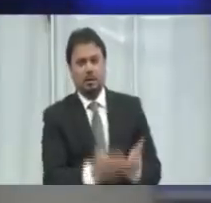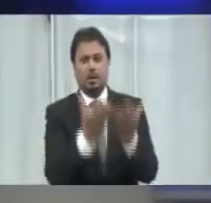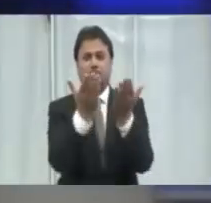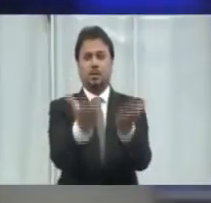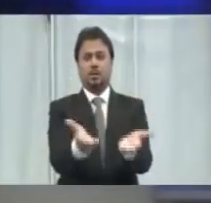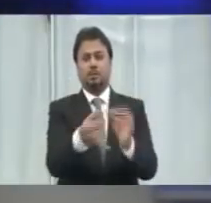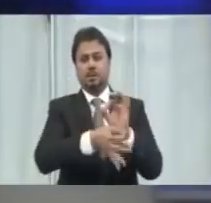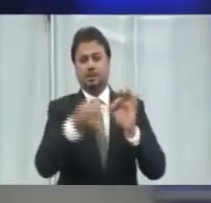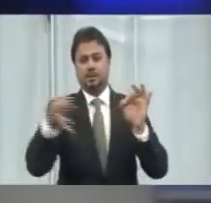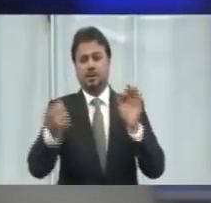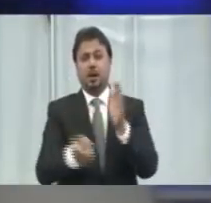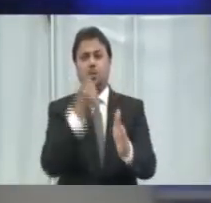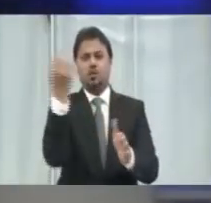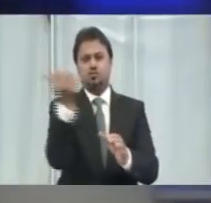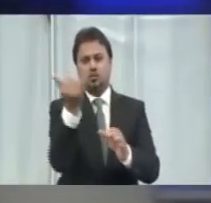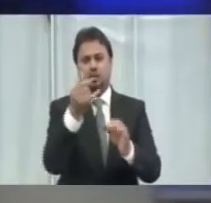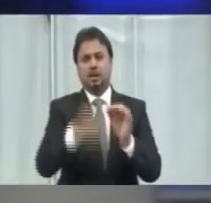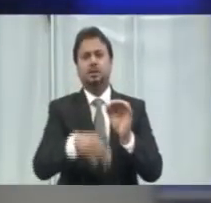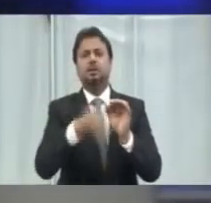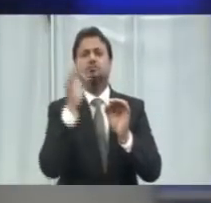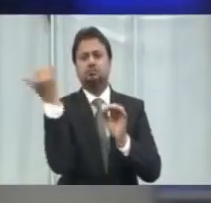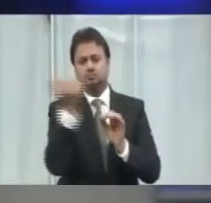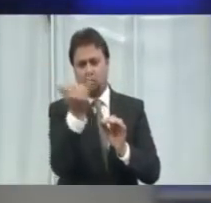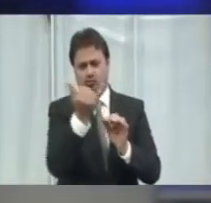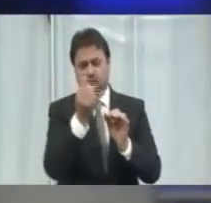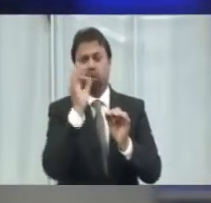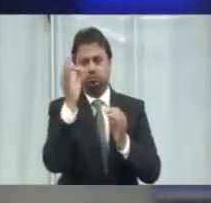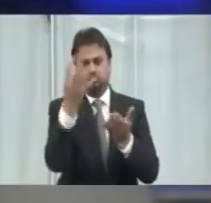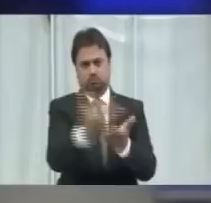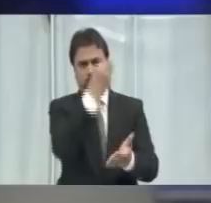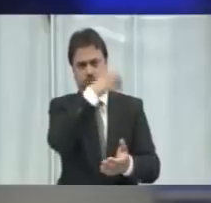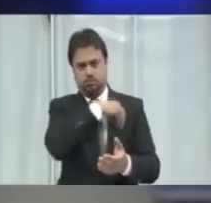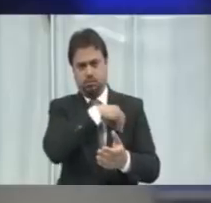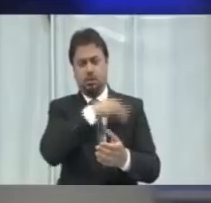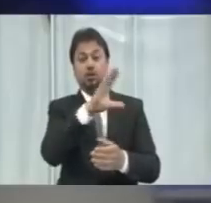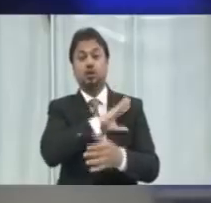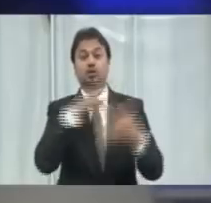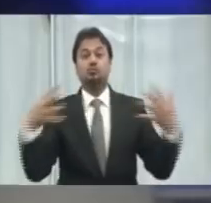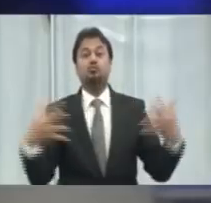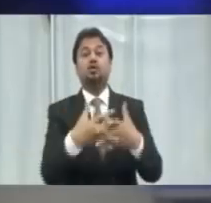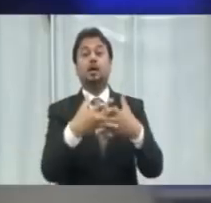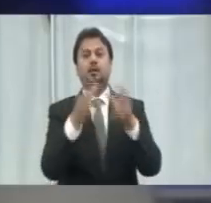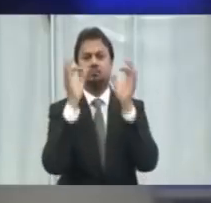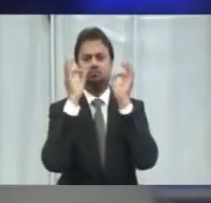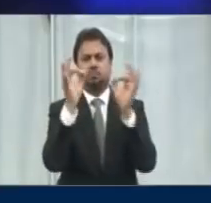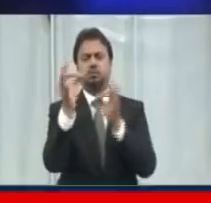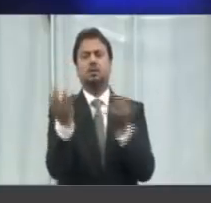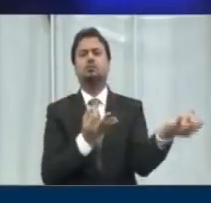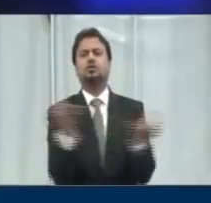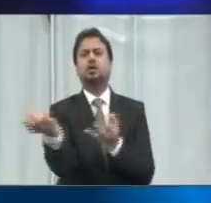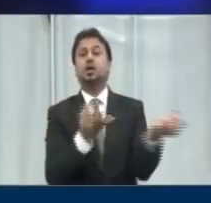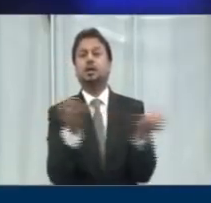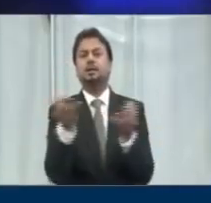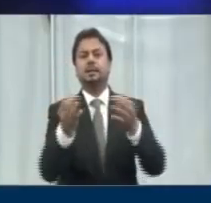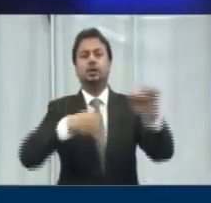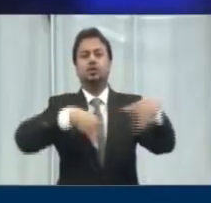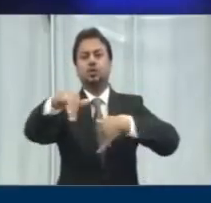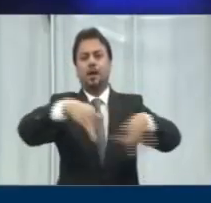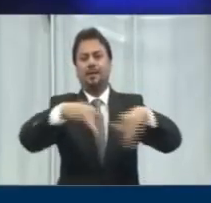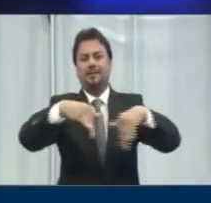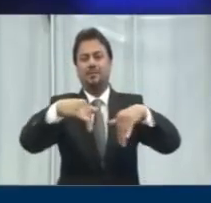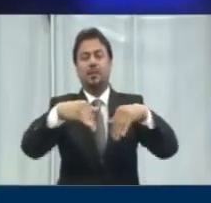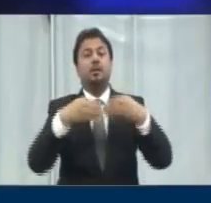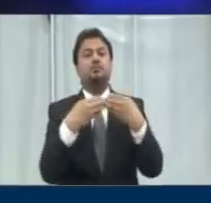أهلا بكم، وبداية نشرة مع منجز أمني آخر، حيث حددت العمليات المشتركة الأهمية استراتيجية لفتح الطريق الرابط